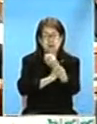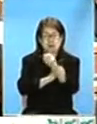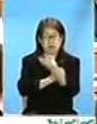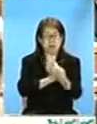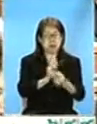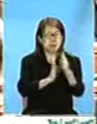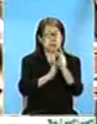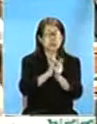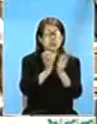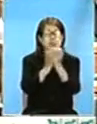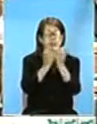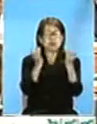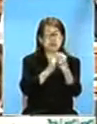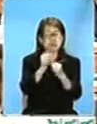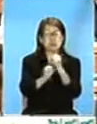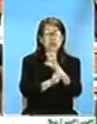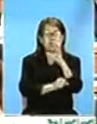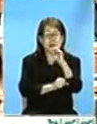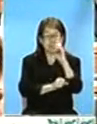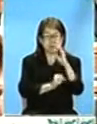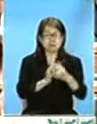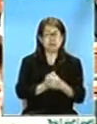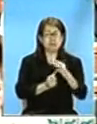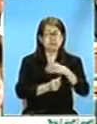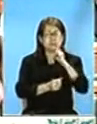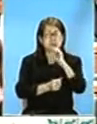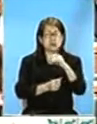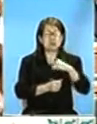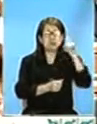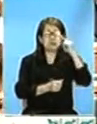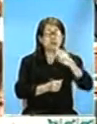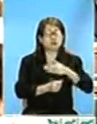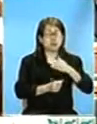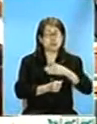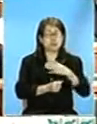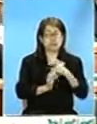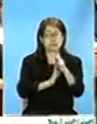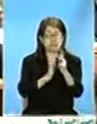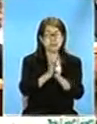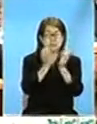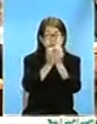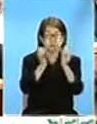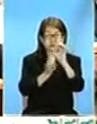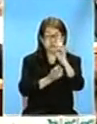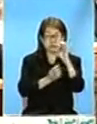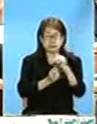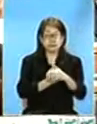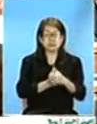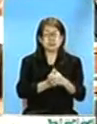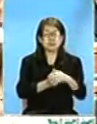รัฐธรรมนูญที่ผมเรียนว่าถึงแม้ว่าผมอาจจะเห็นว่ามีข้อบกพร่องทั้งที่มา